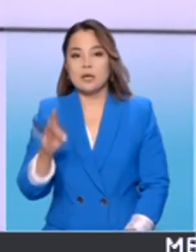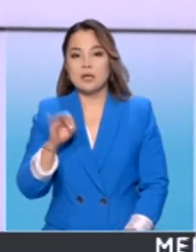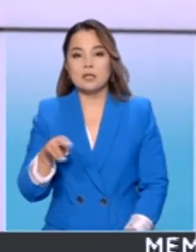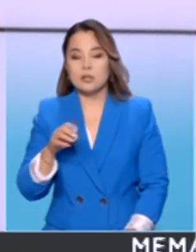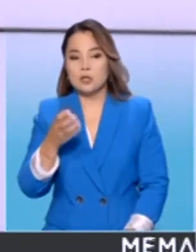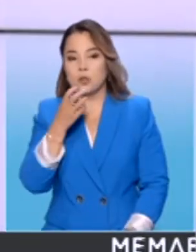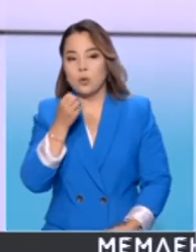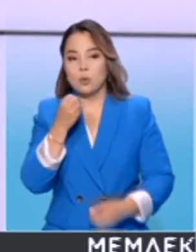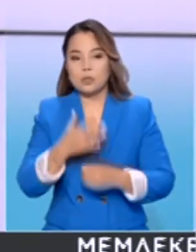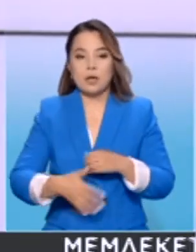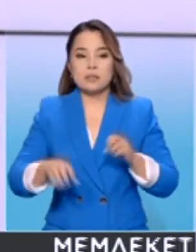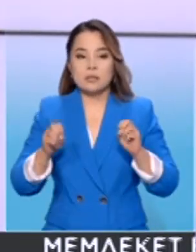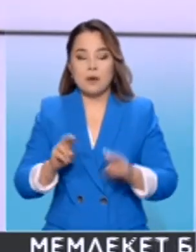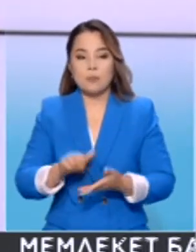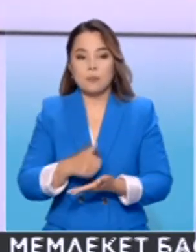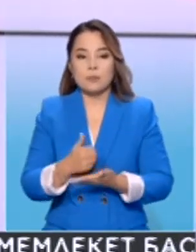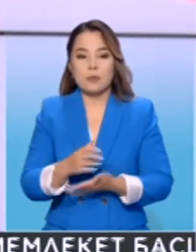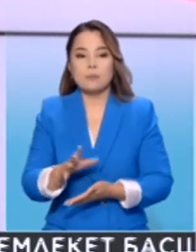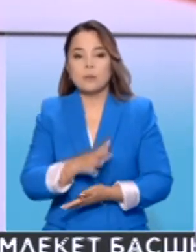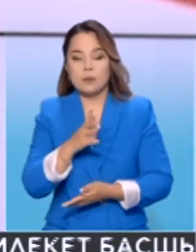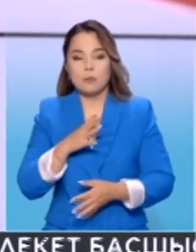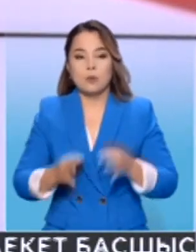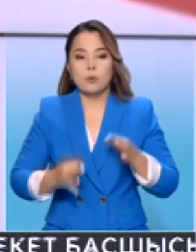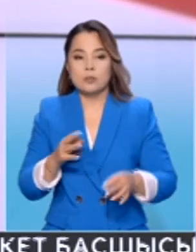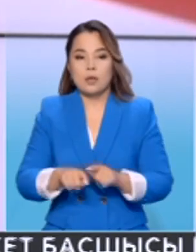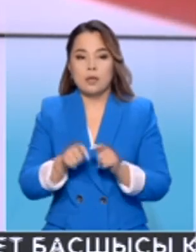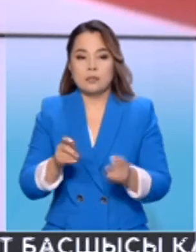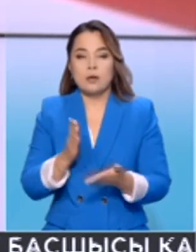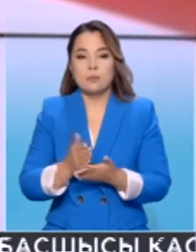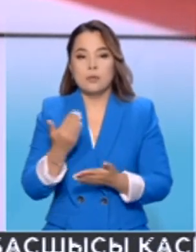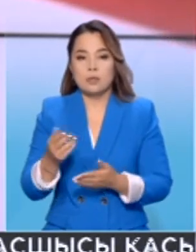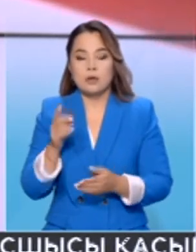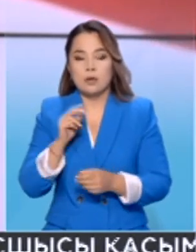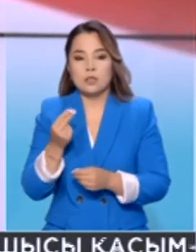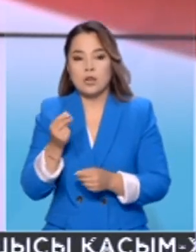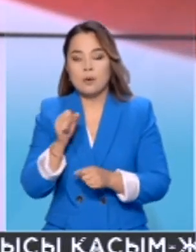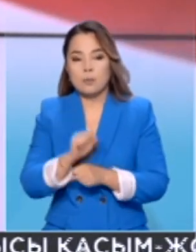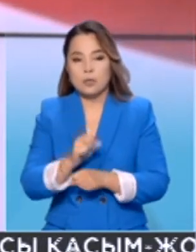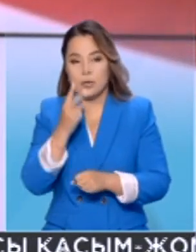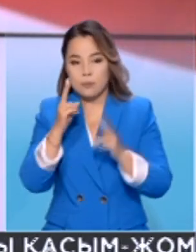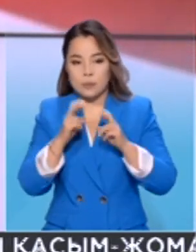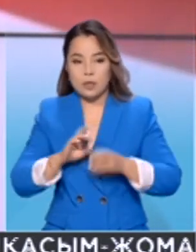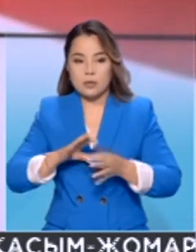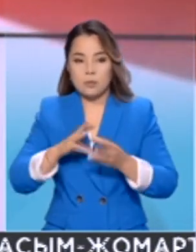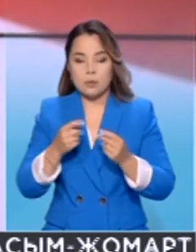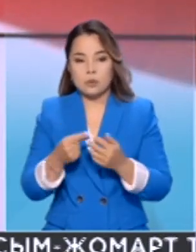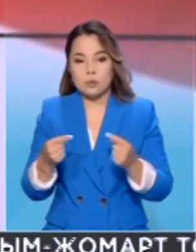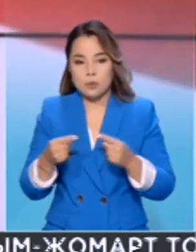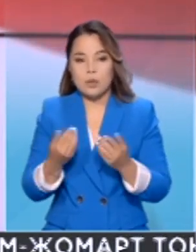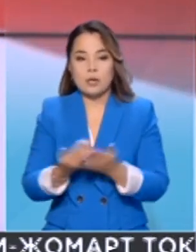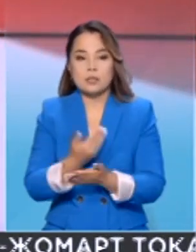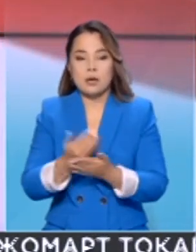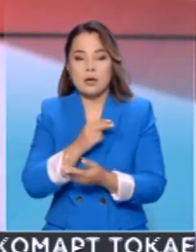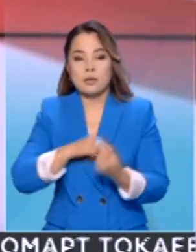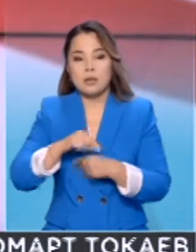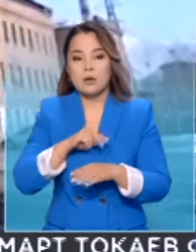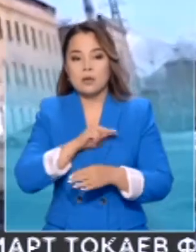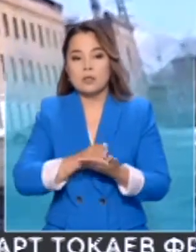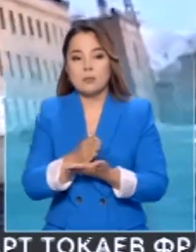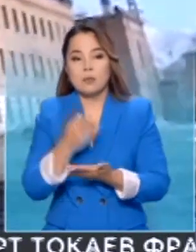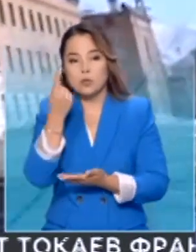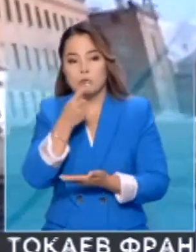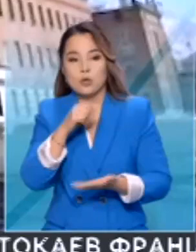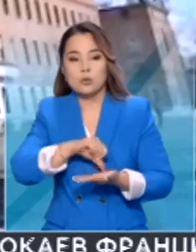Риддердегі жылу электр орталығының бұрынғы басшыларының үстінен қылмыстық іс қозғалды. Қаржы мониторинг агенттігі ақпаратты растап отыр. Кәсіпорында қызмет еткен